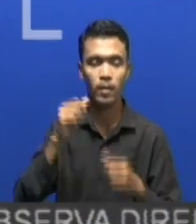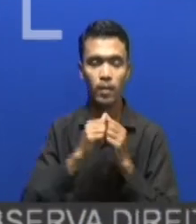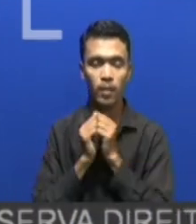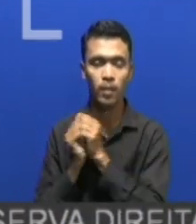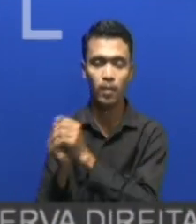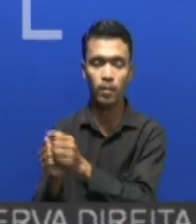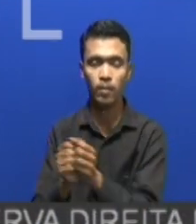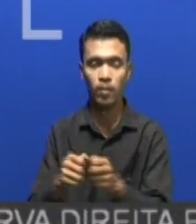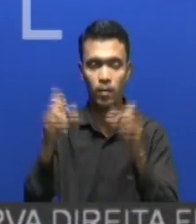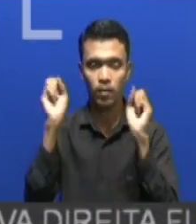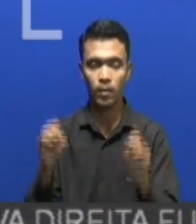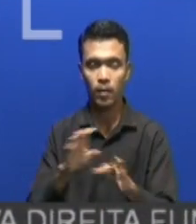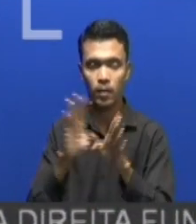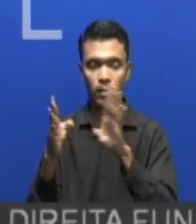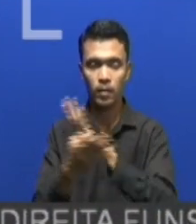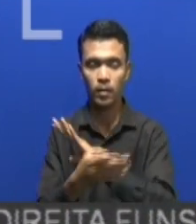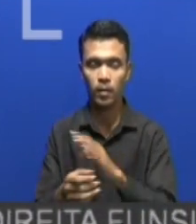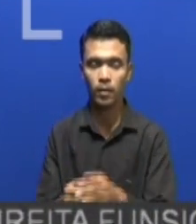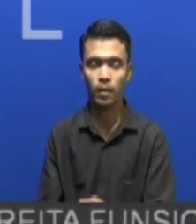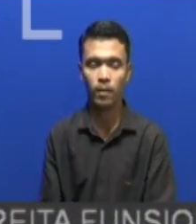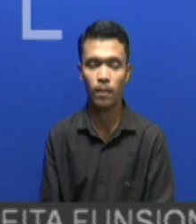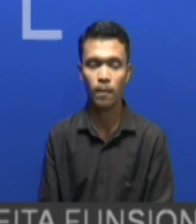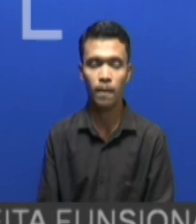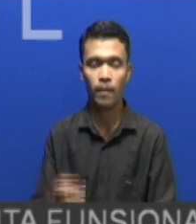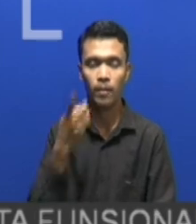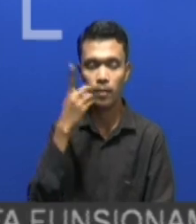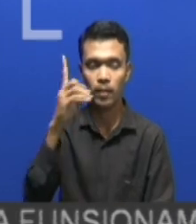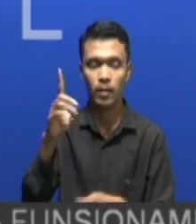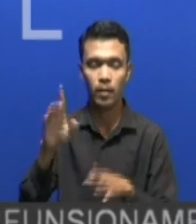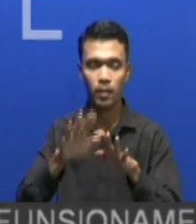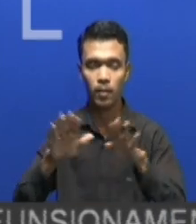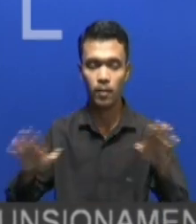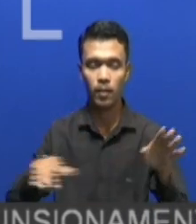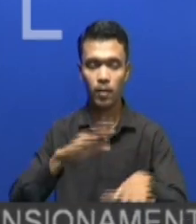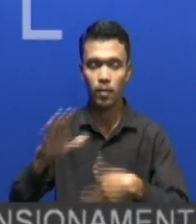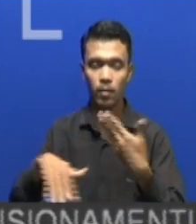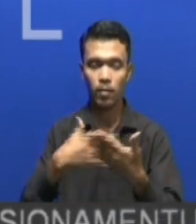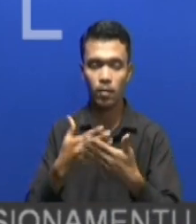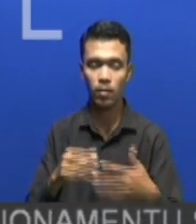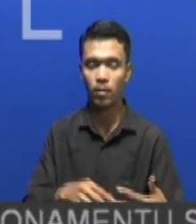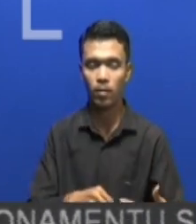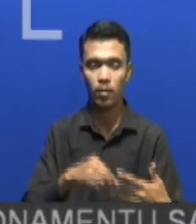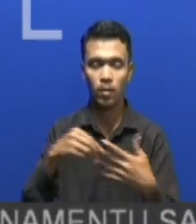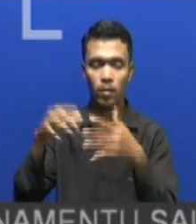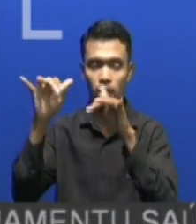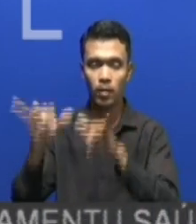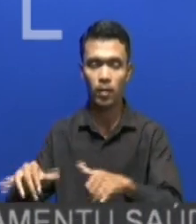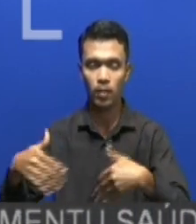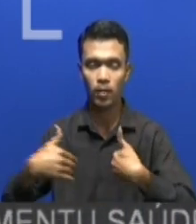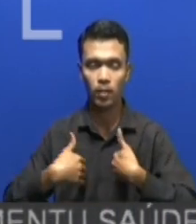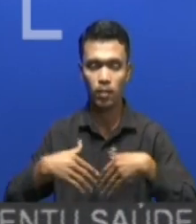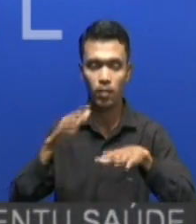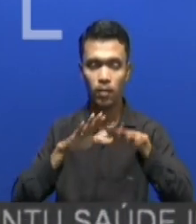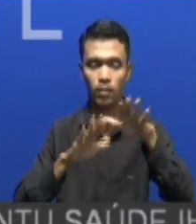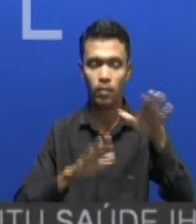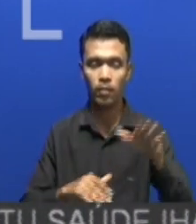sai defensor ba Saudi Matang, hodi asegura kata labari hotu-hotu liliu sira de behela iha area rural no